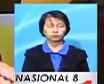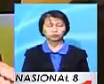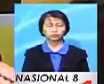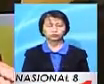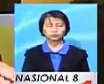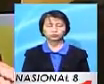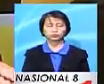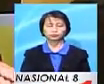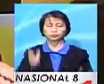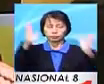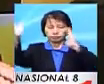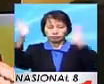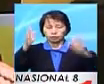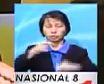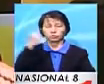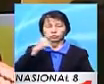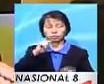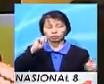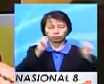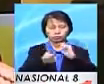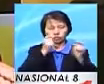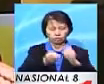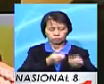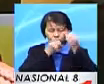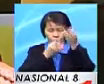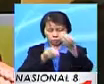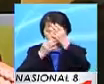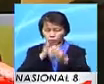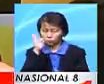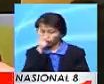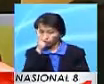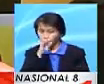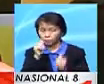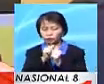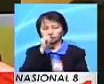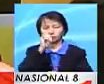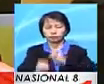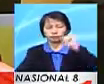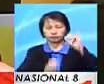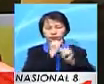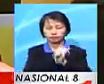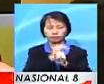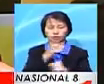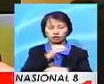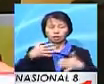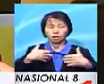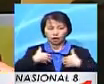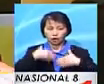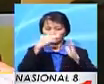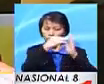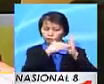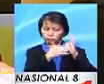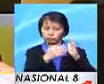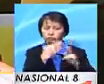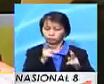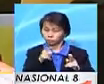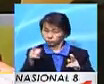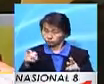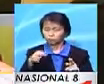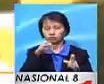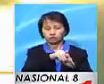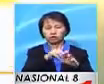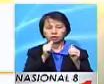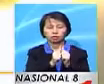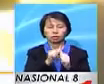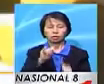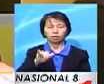Ke arah itu, Malaysia sentiasa bertukar maklumat risikan dengan risikan antarabangsa selain mempunyai senarai mereka yang terbabit dengan